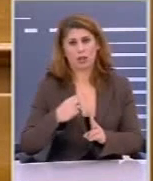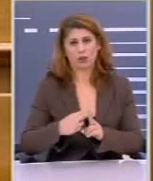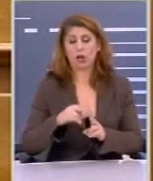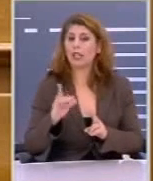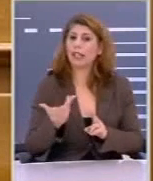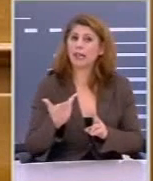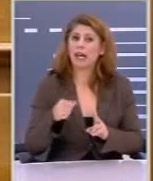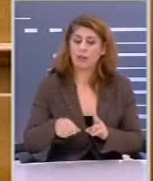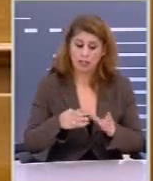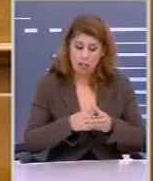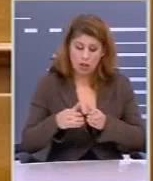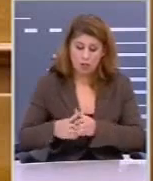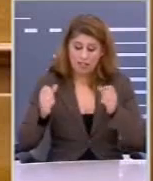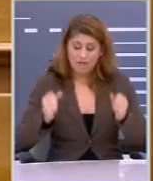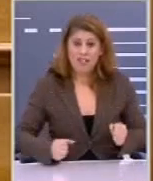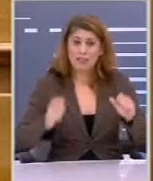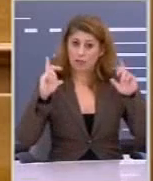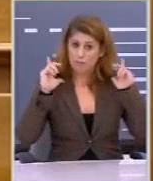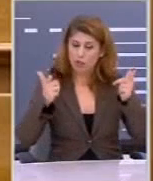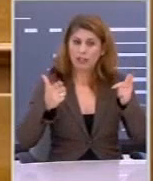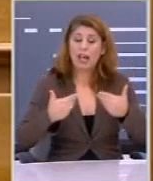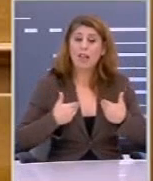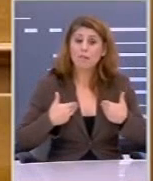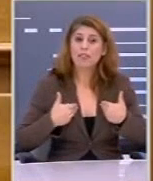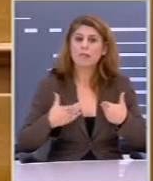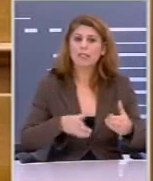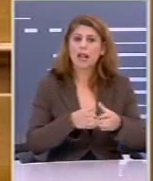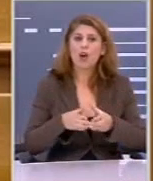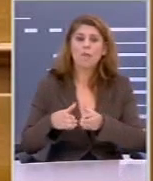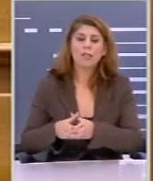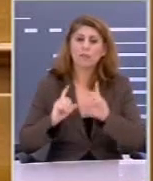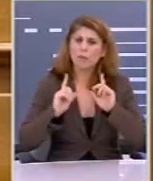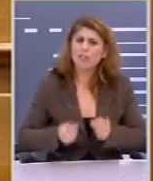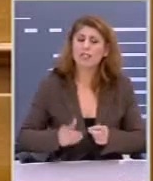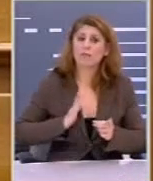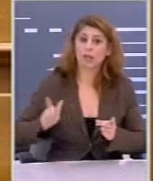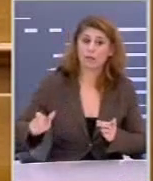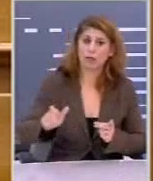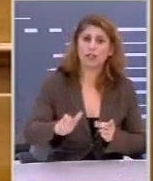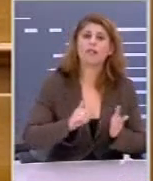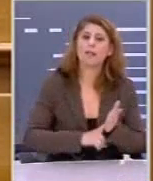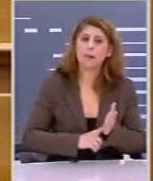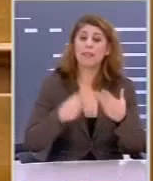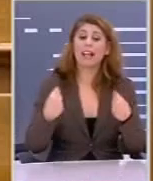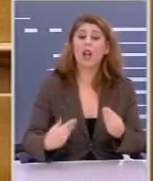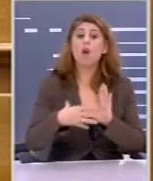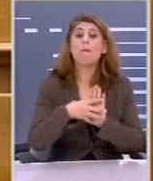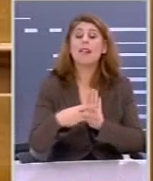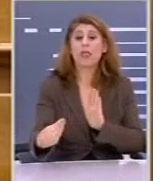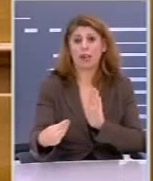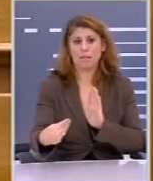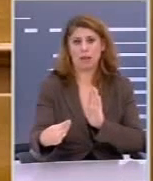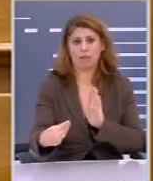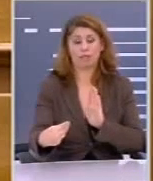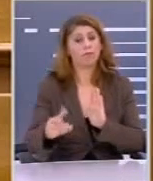είναι πυλώνες της δημοκρατίας. Είμαστε εμείς τα κόμματα οι οποίοι αποφασίζουν για τους πολίτες και πρέπει να δίνουμε το καλό παράδειγμα και να